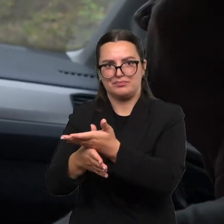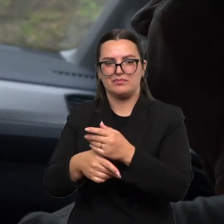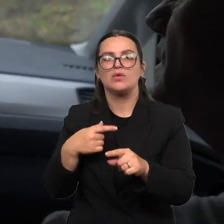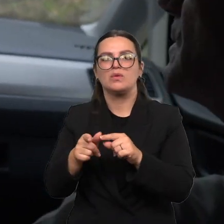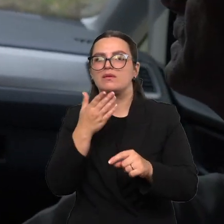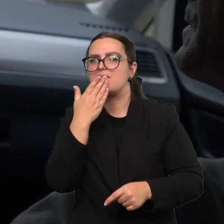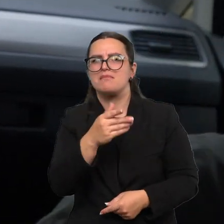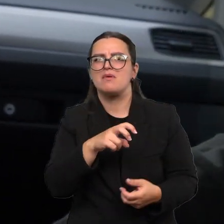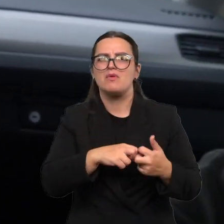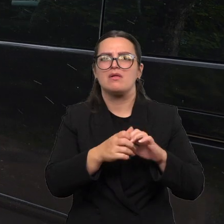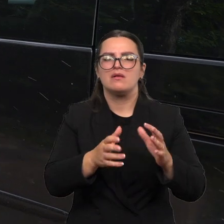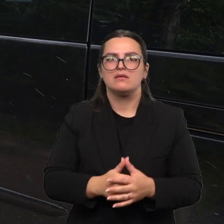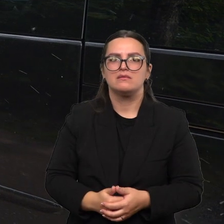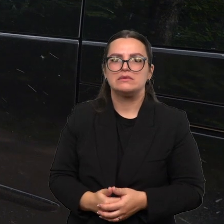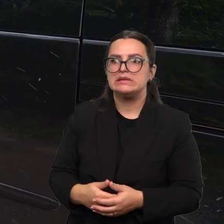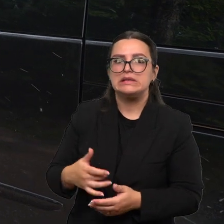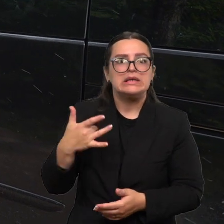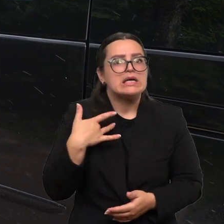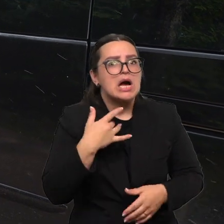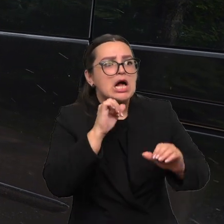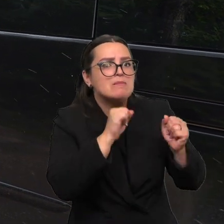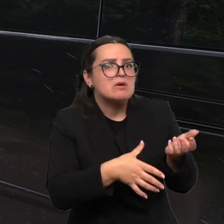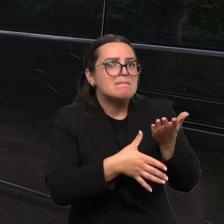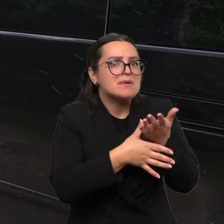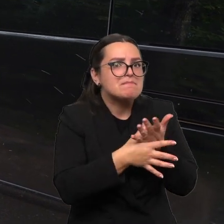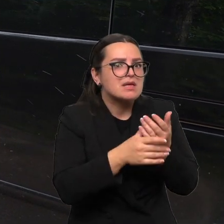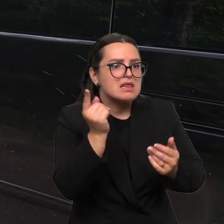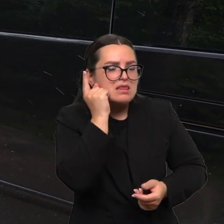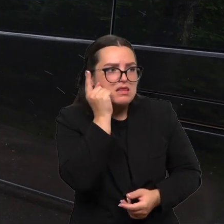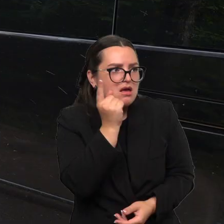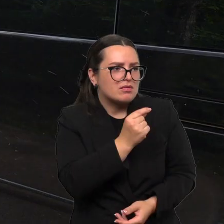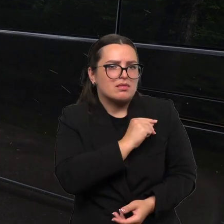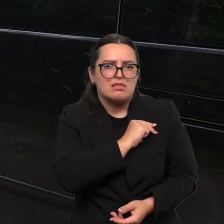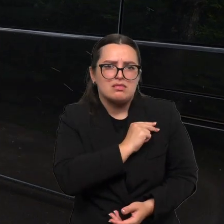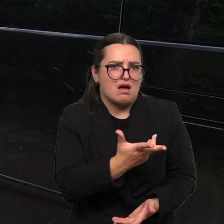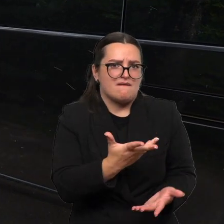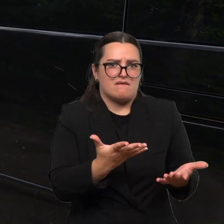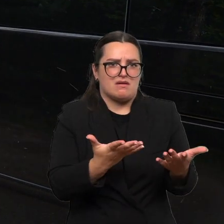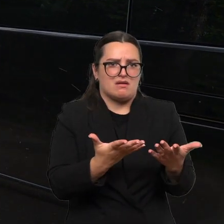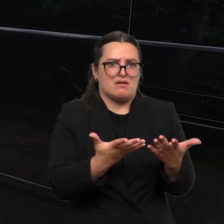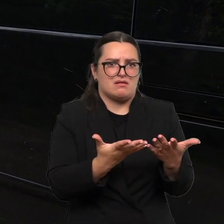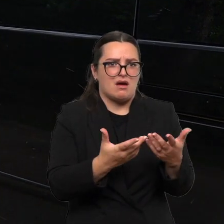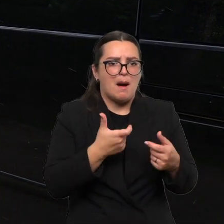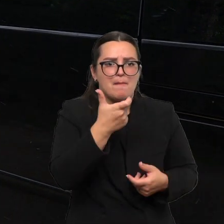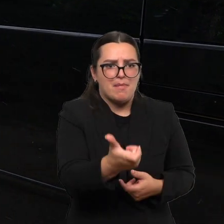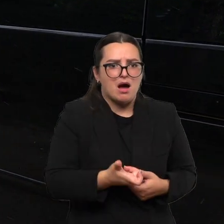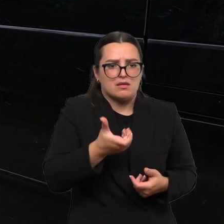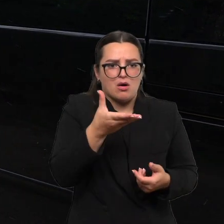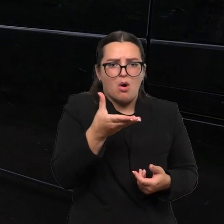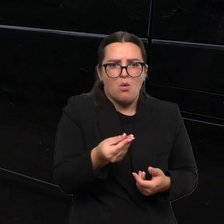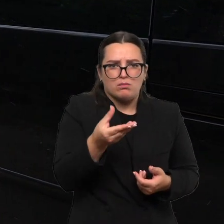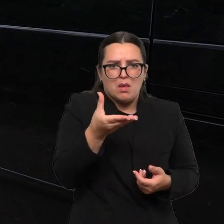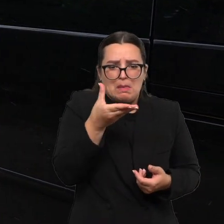toj paklausim, ką yra. Iki. Gal pagelbėt galit, telefonas neveikia, o su ratu oro